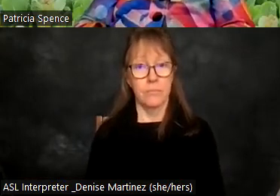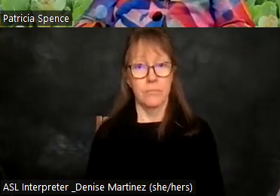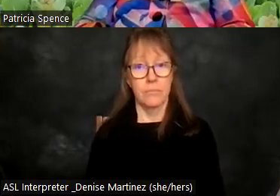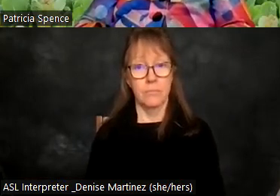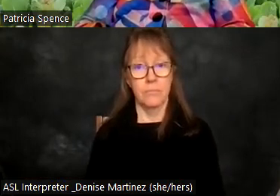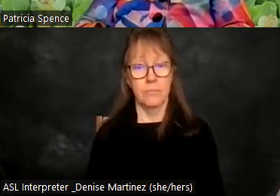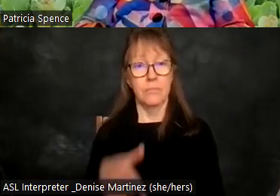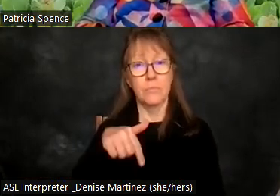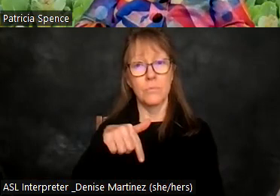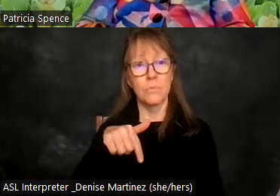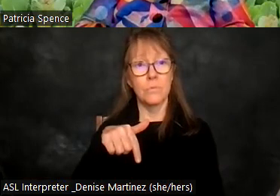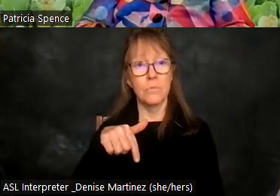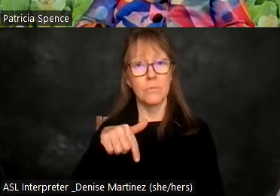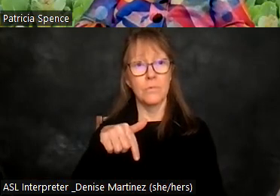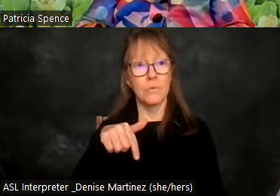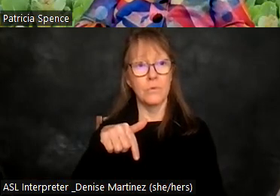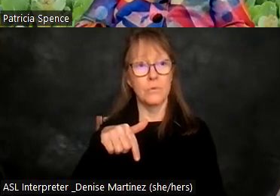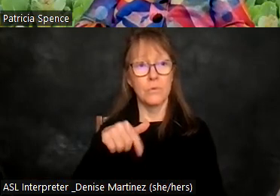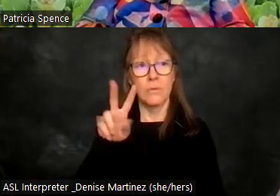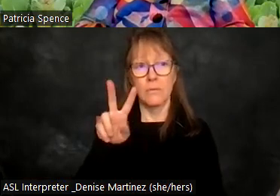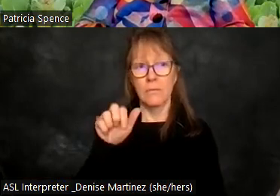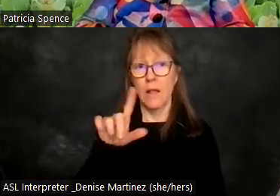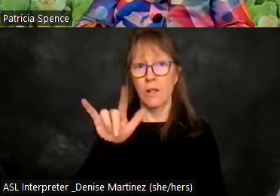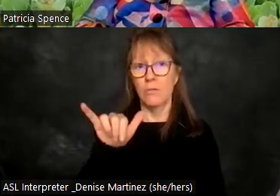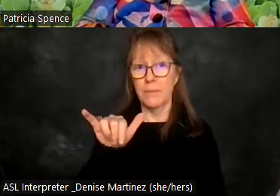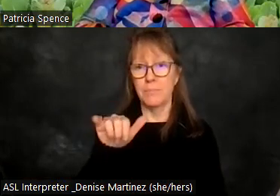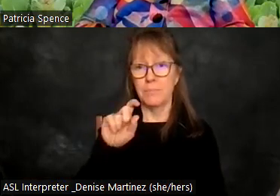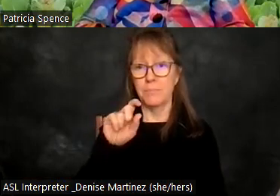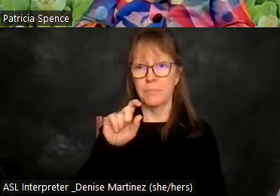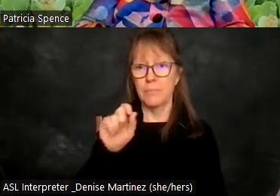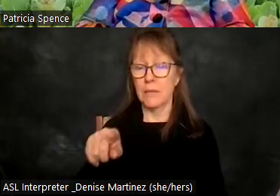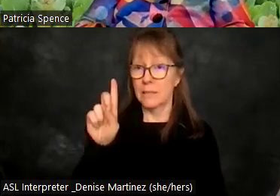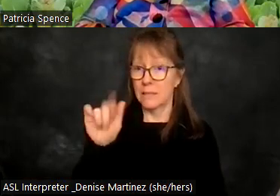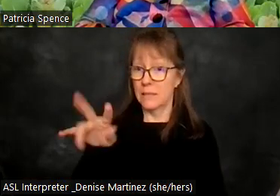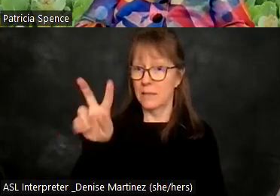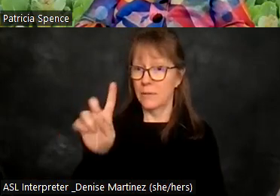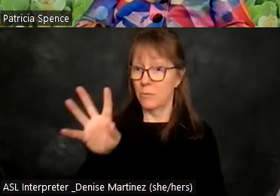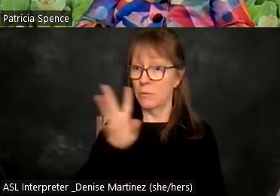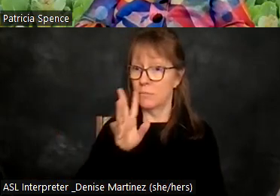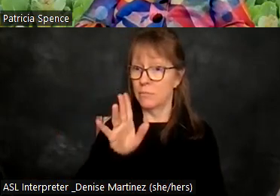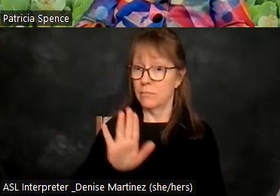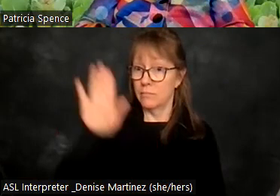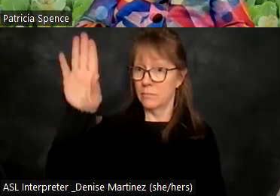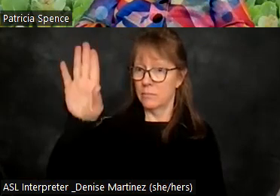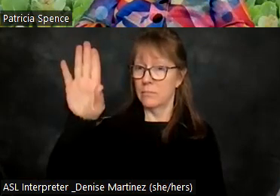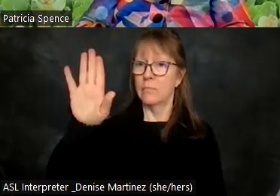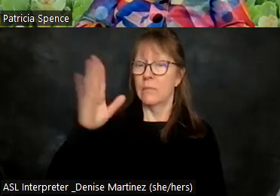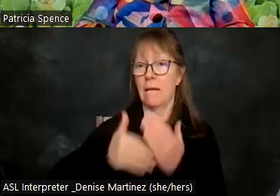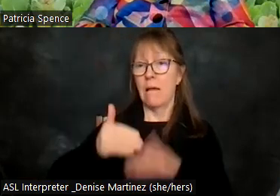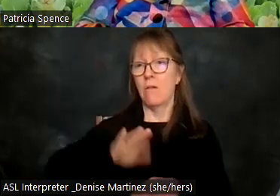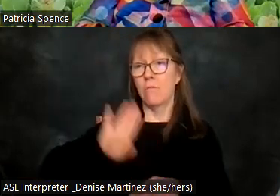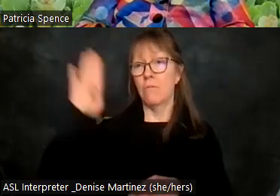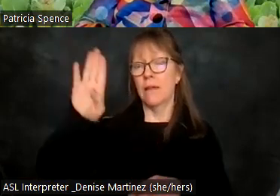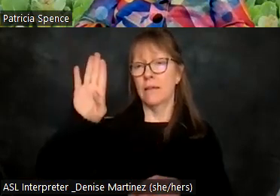là. say your question out loud, I'll give you a Ça moment m'a to raise dit your question hand. A If you don't put up your hand, bien I'll just go fort ahead and read it. So I'll just give